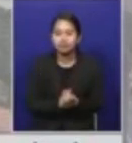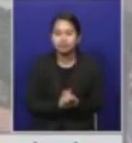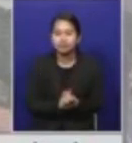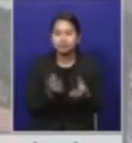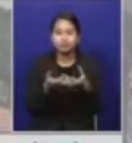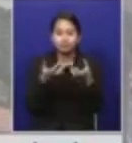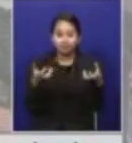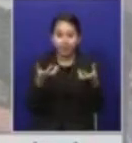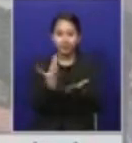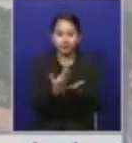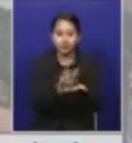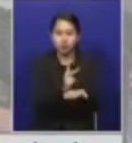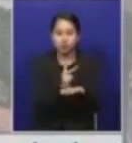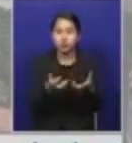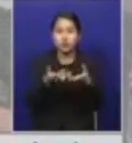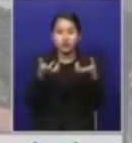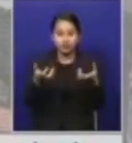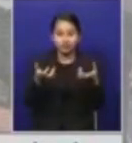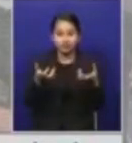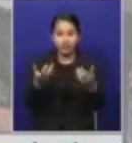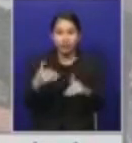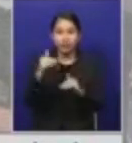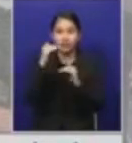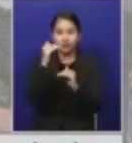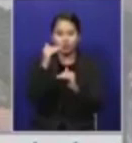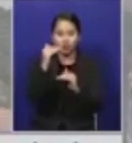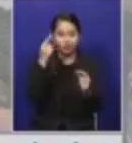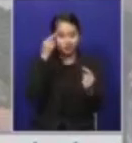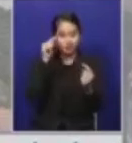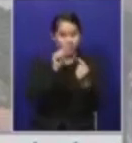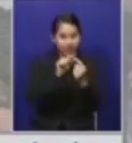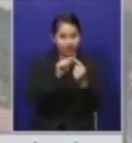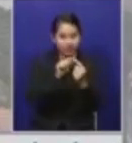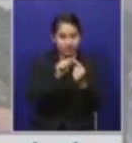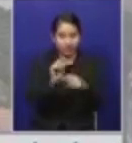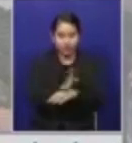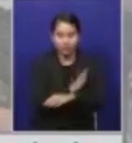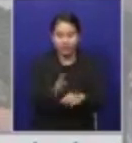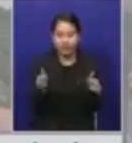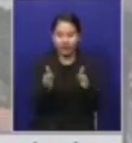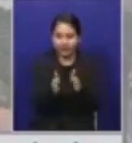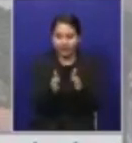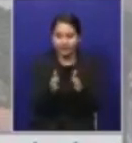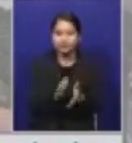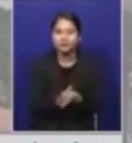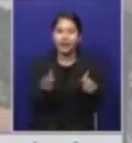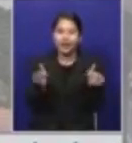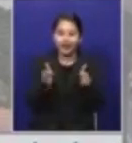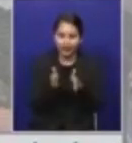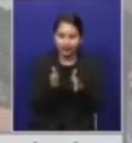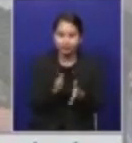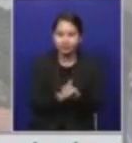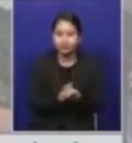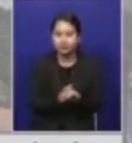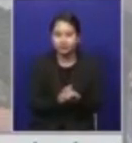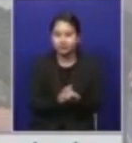วงเงินกู้นะครับและกําหนดเป้าหมายเงินกู้นะครับสําหรับวิสาหกิจขนาดเล็กและเล็กมากนะครับออก